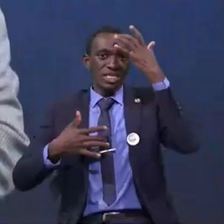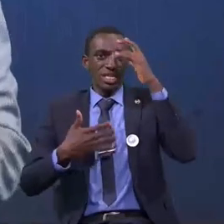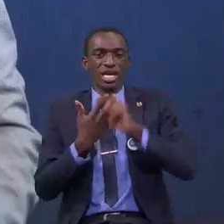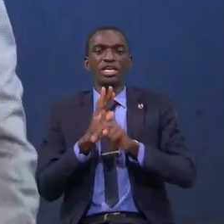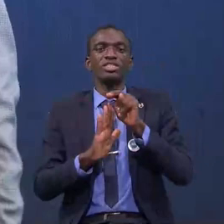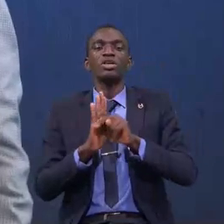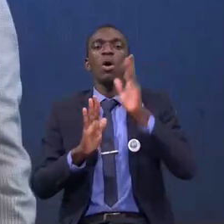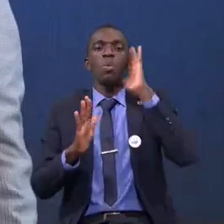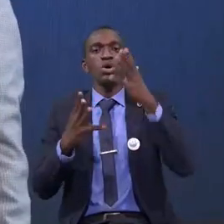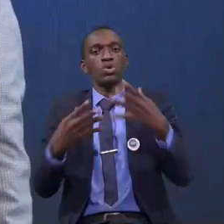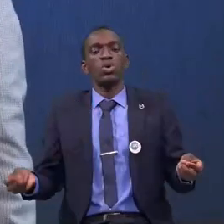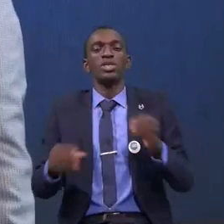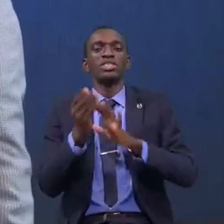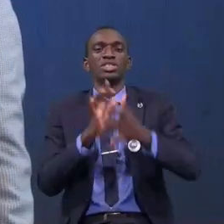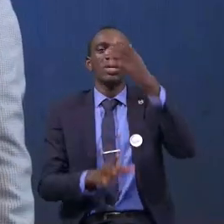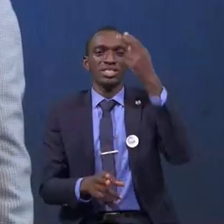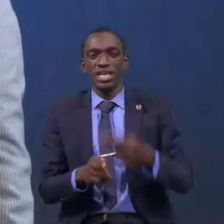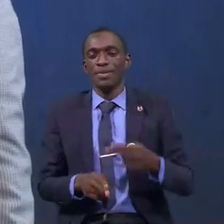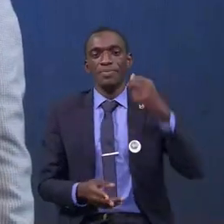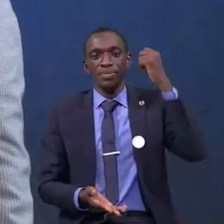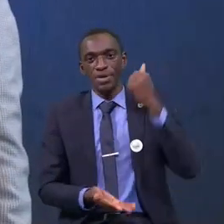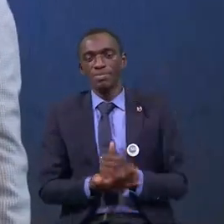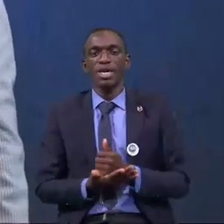Le péché va partir, la maladie va s'en aller.